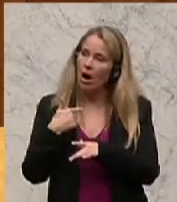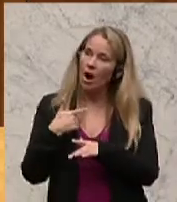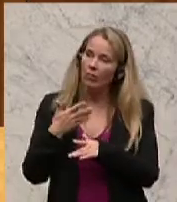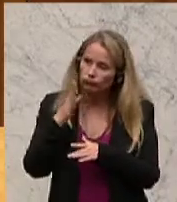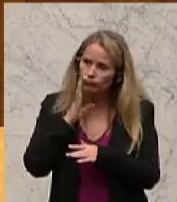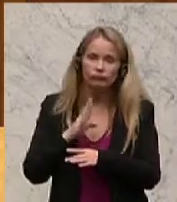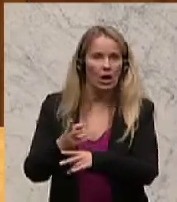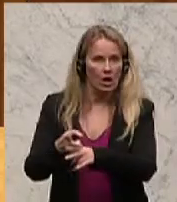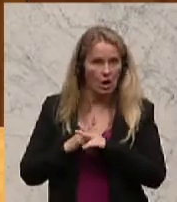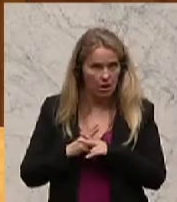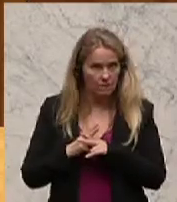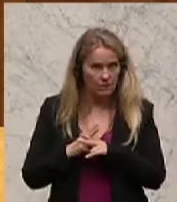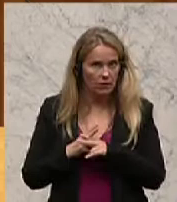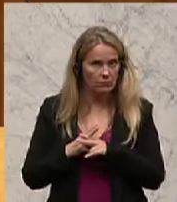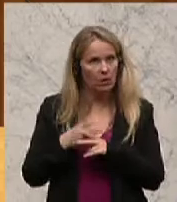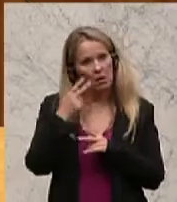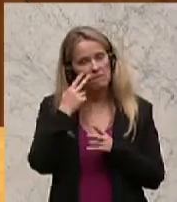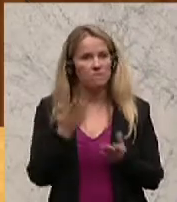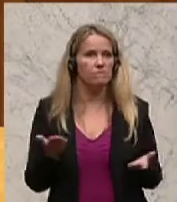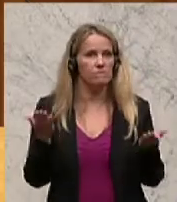Behörde gewandt, und das ist ja im Vergleich von